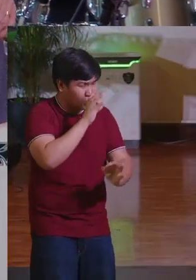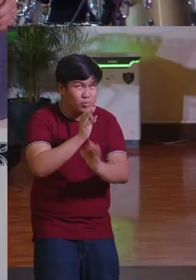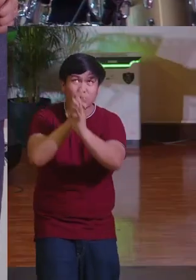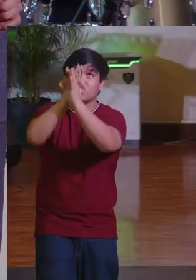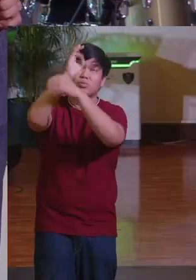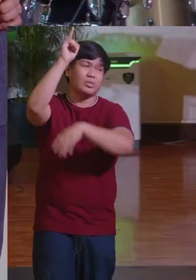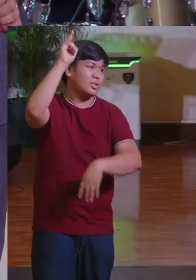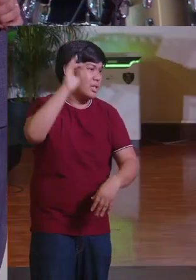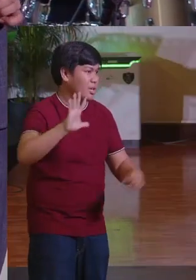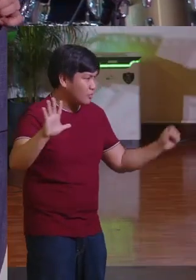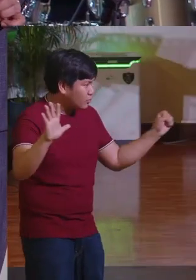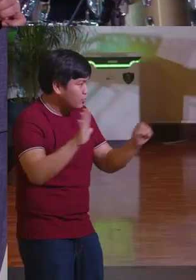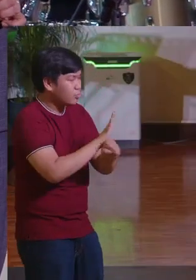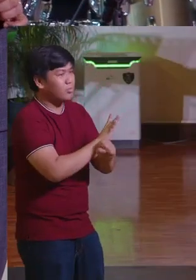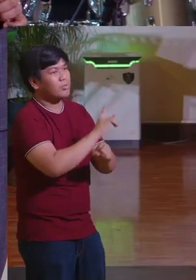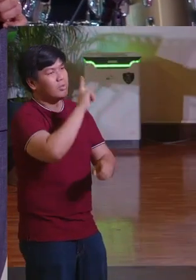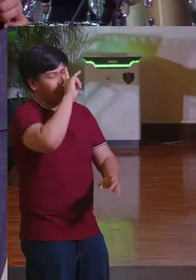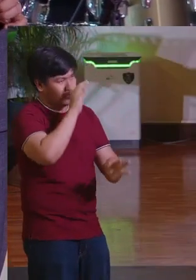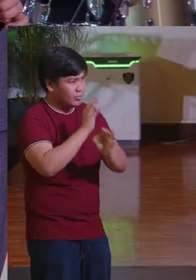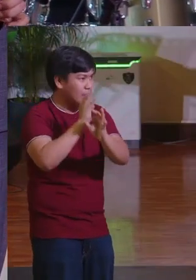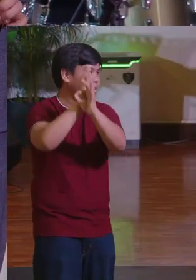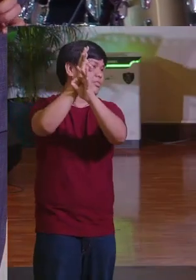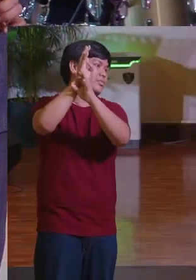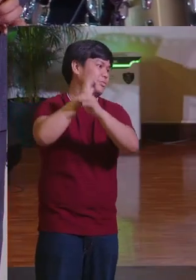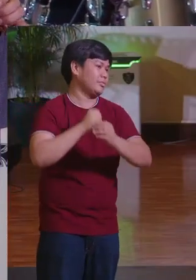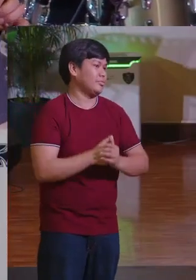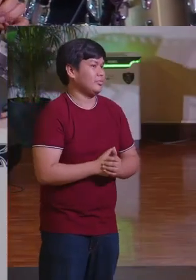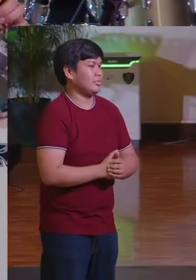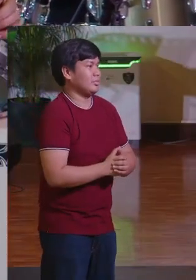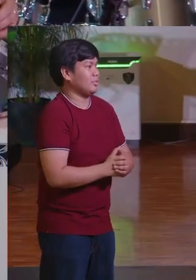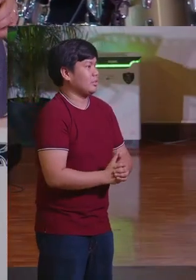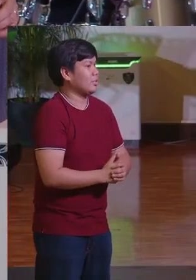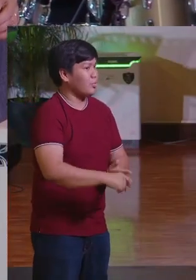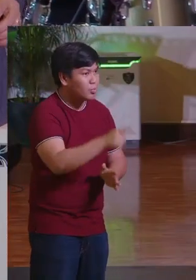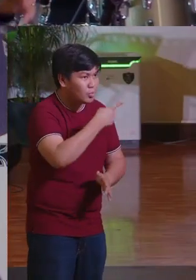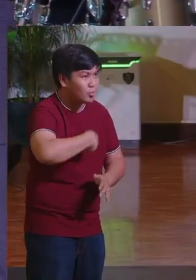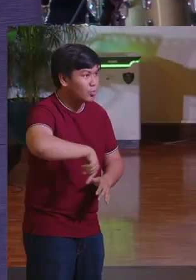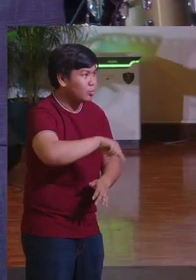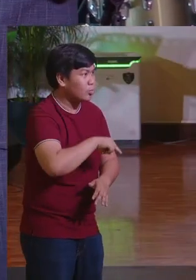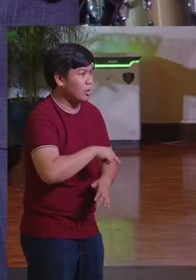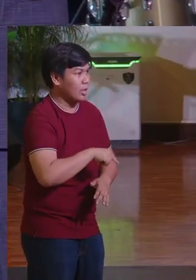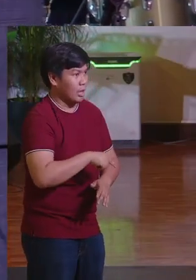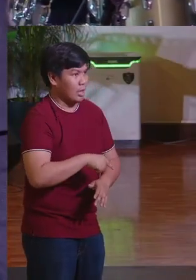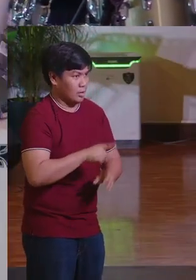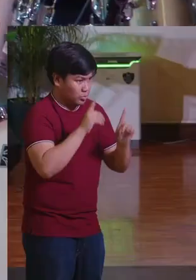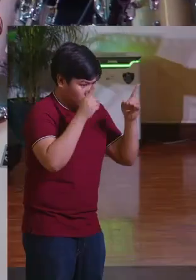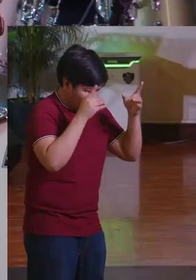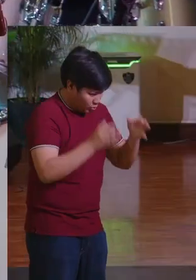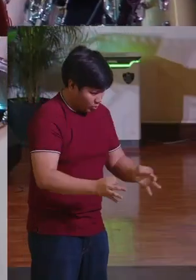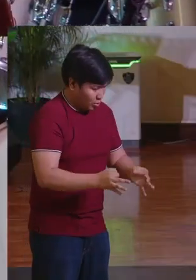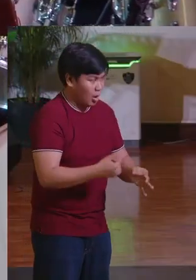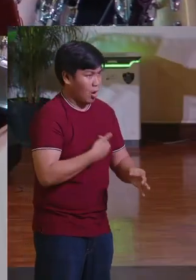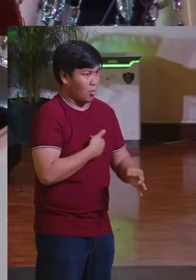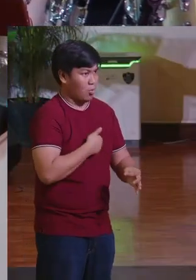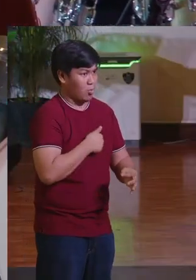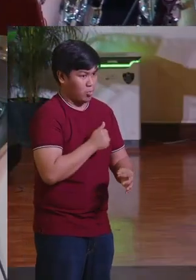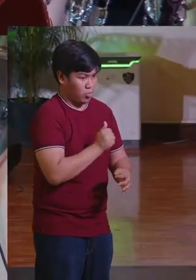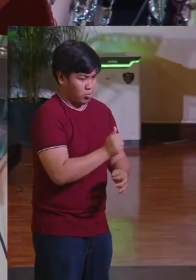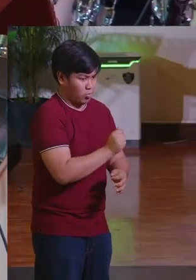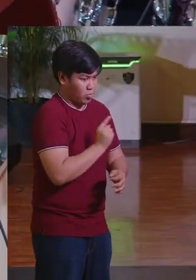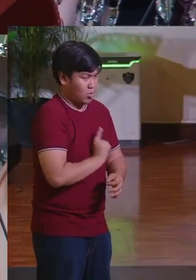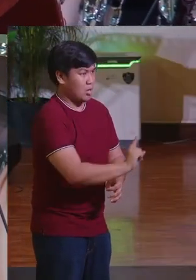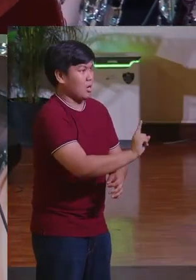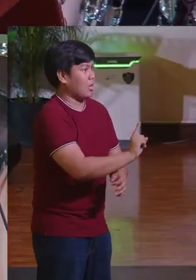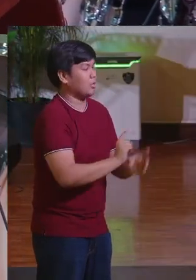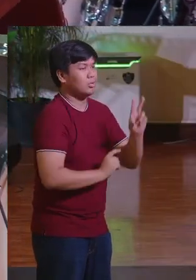ang pananampalataya sa Kanya at magiging kasama natin Siya. Hindi para tayo ihabulin niya, ngunit kasama natin Siya